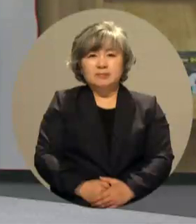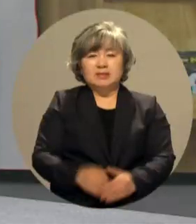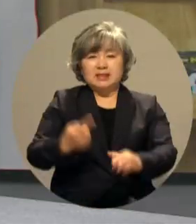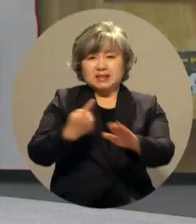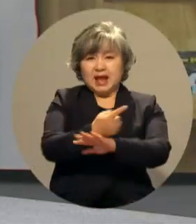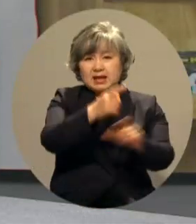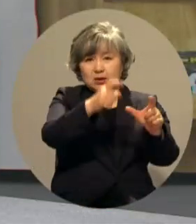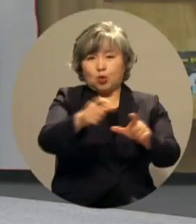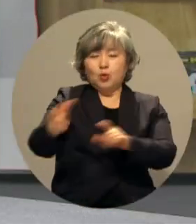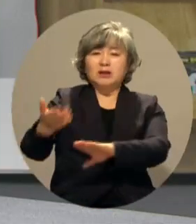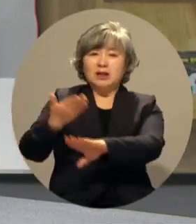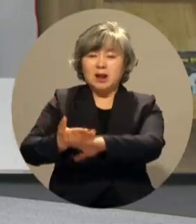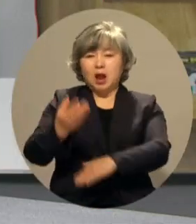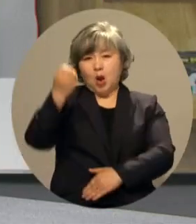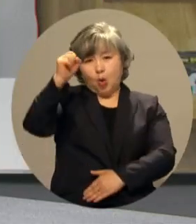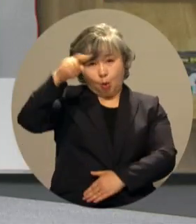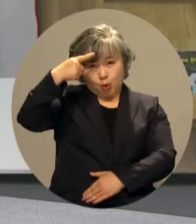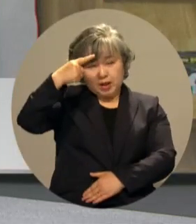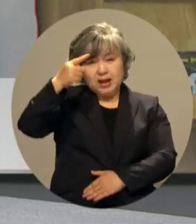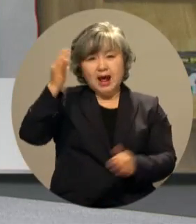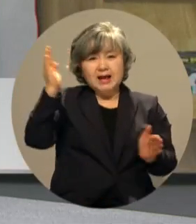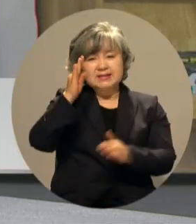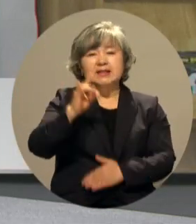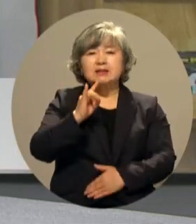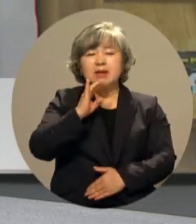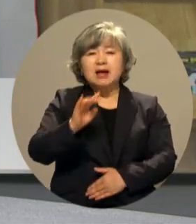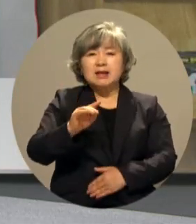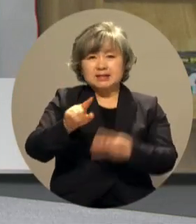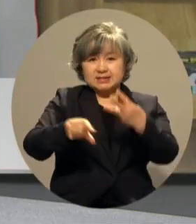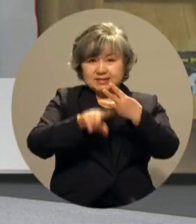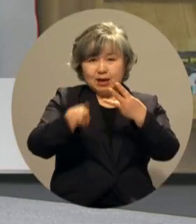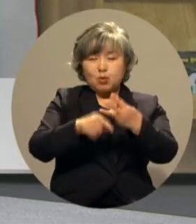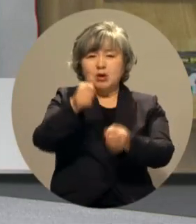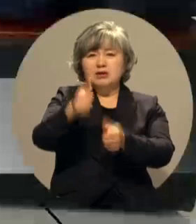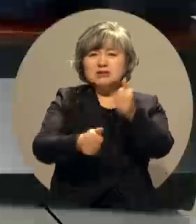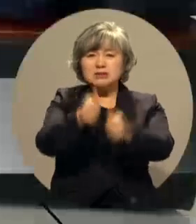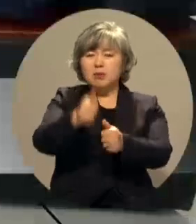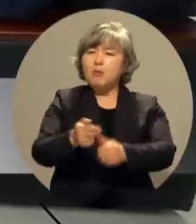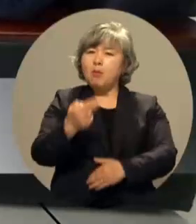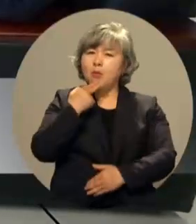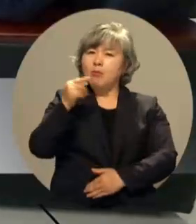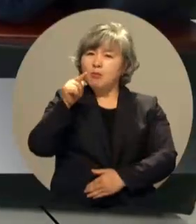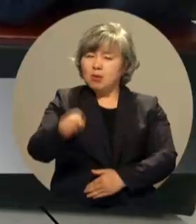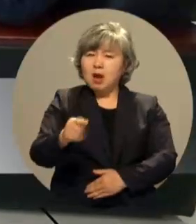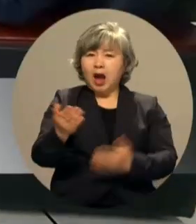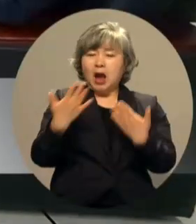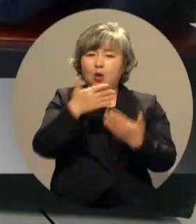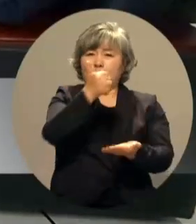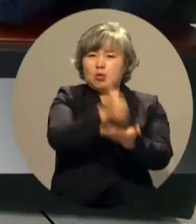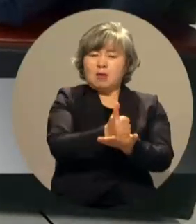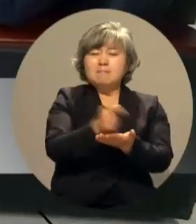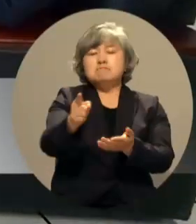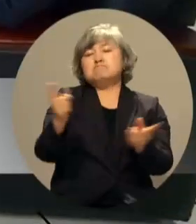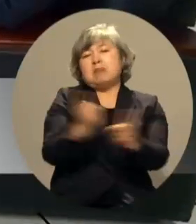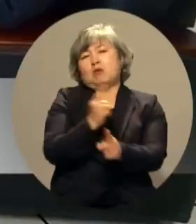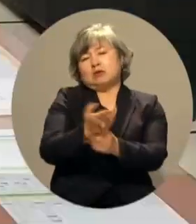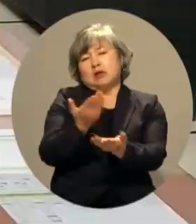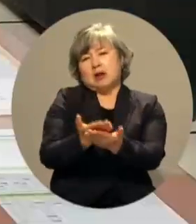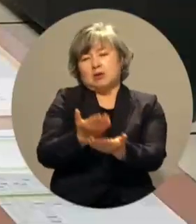다시도와 달리 도내 고등학교 1학년 학생들만 3월 모의고사를 보지 않는 것에 대해 교장들이 개선을